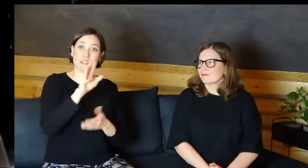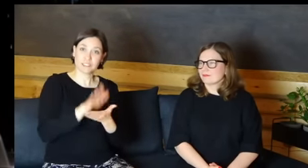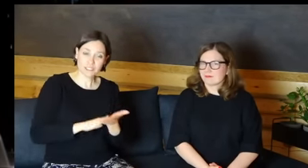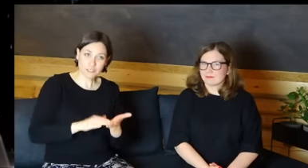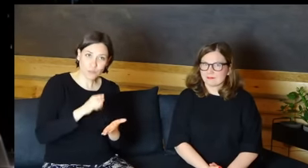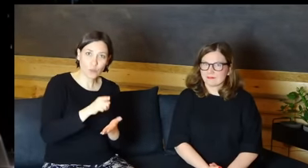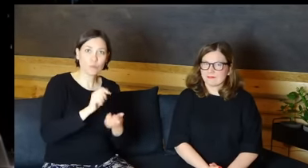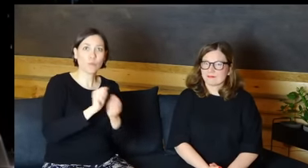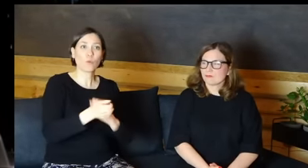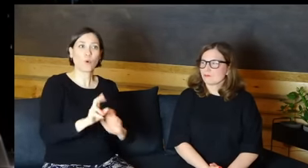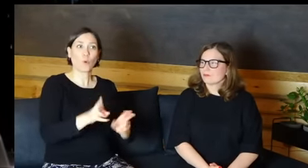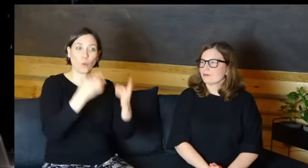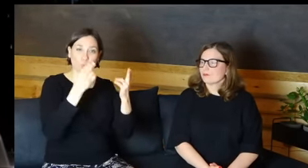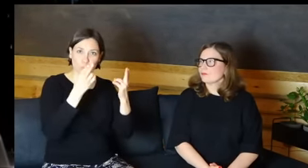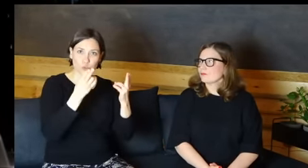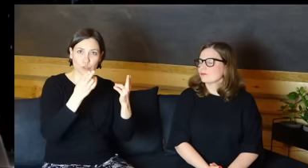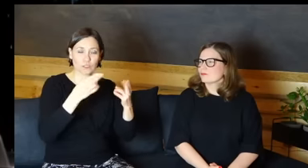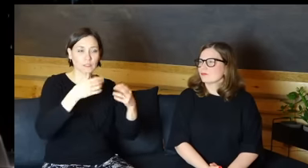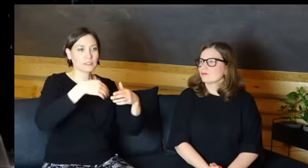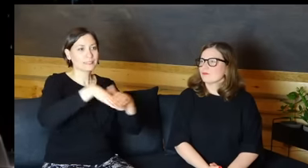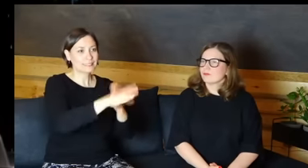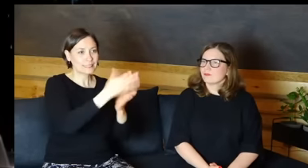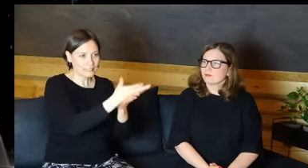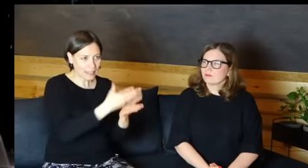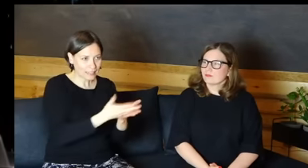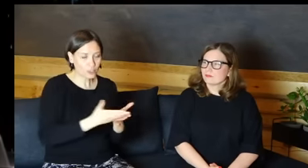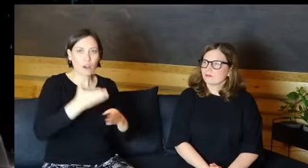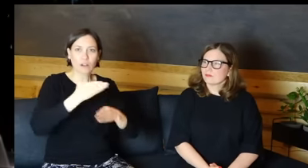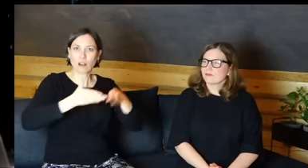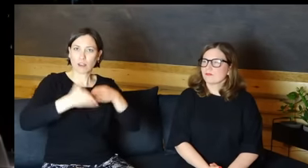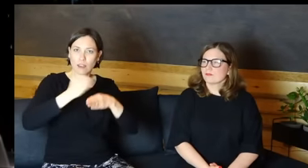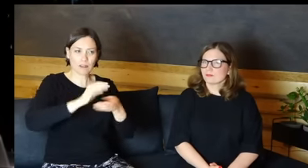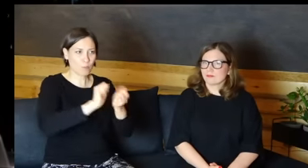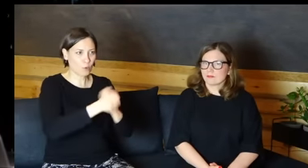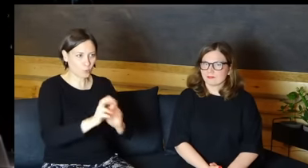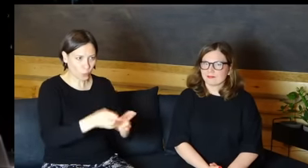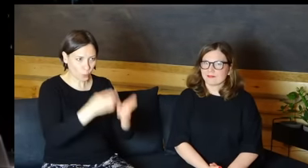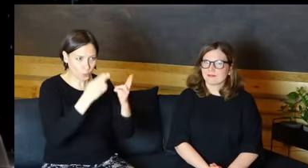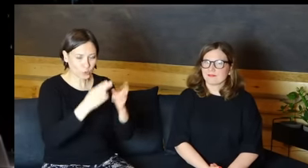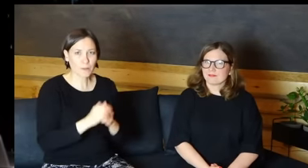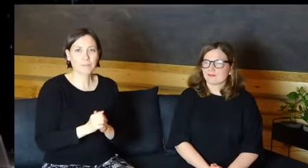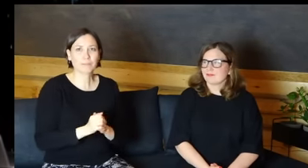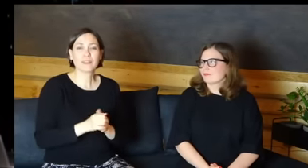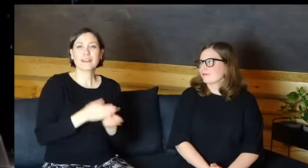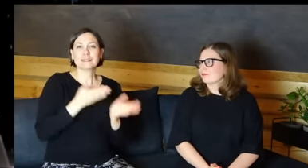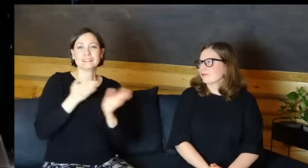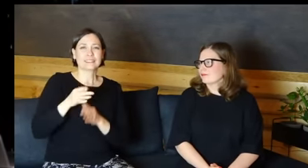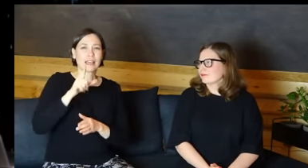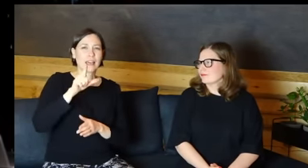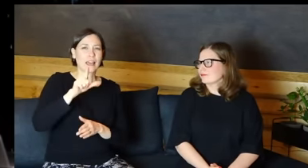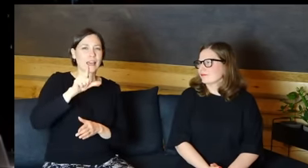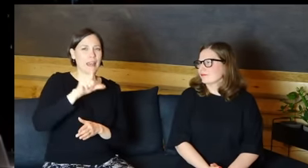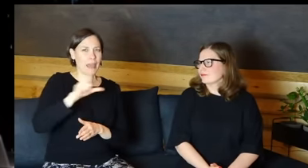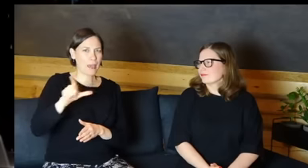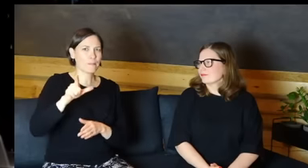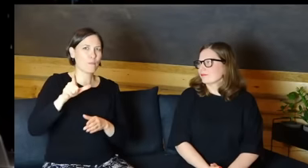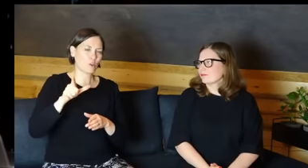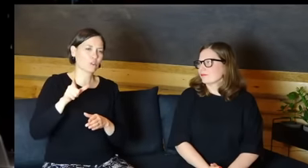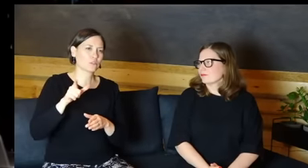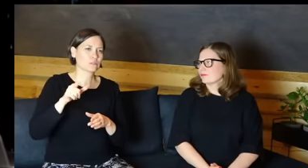on uusittu käytännössä sisällön ja rakenteen osalta. Me oltiin Lehmonkärjessä, piettiin tuossa joskus keväällä vähän